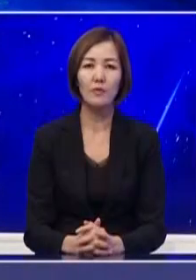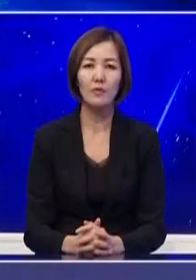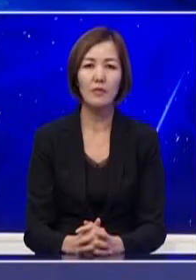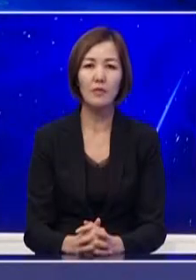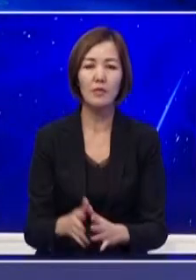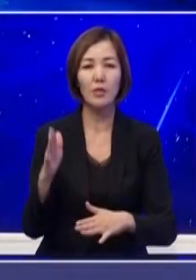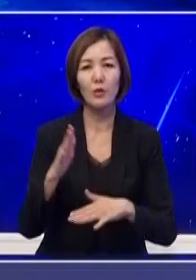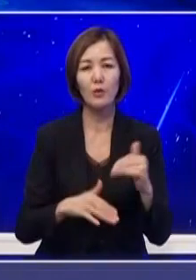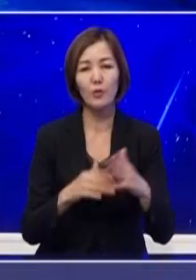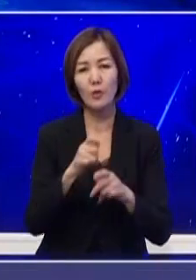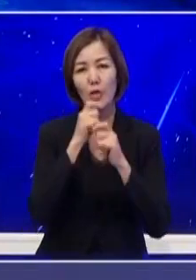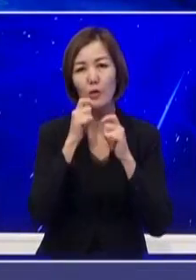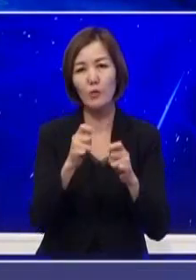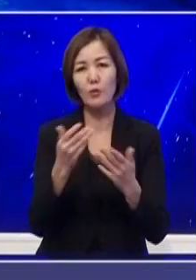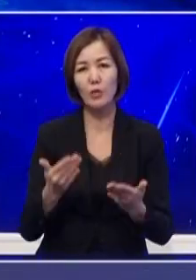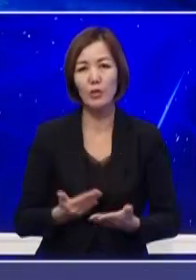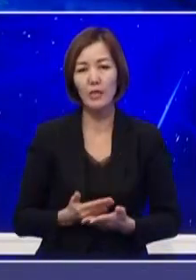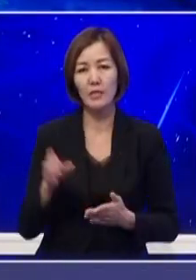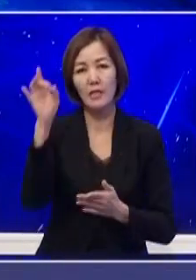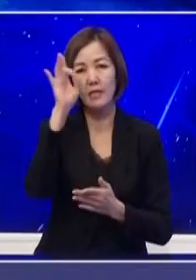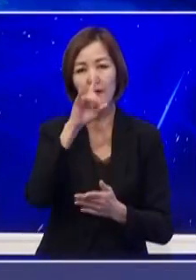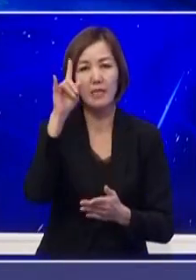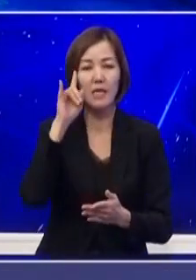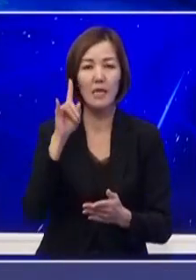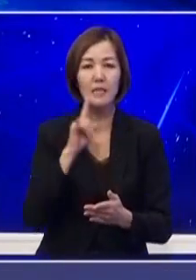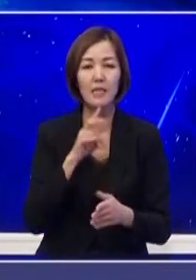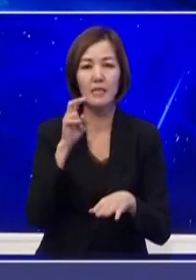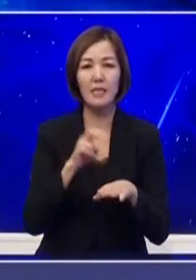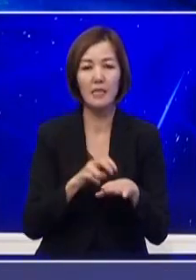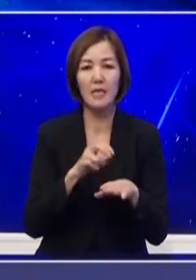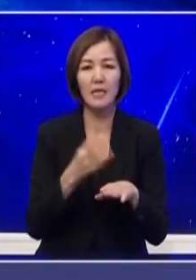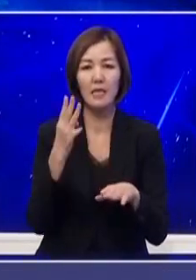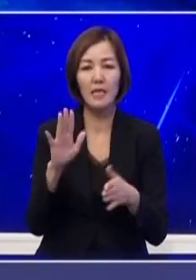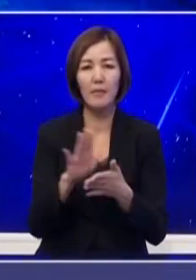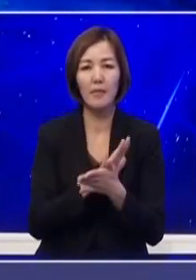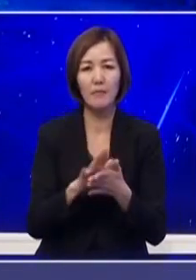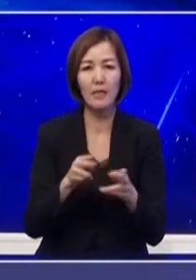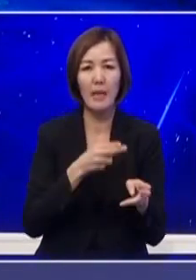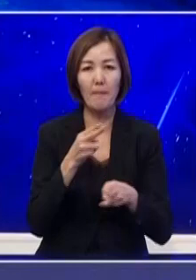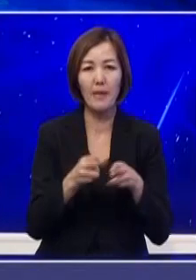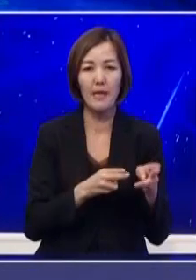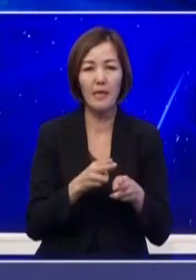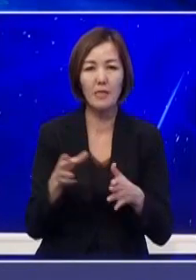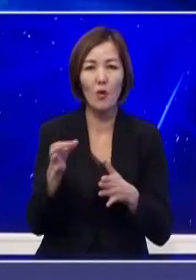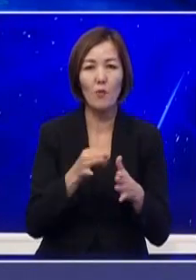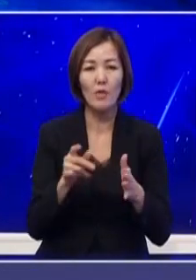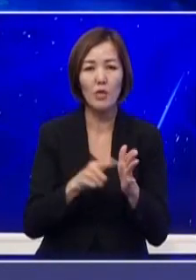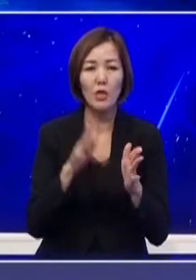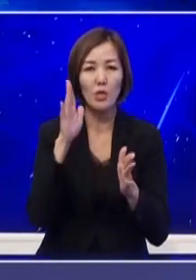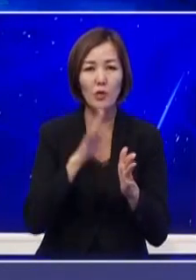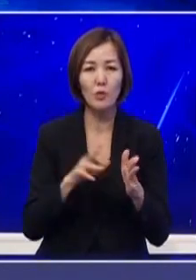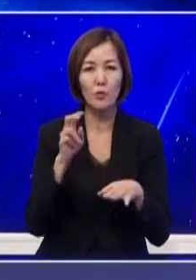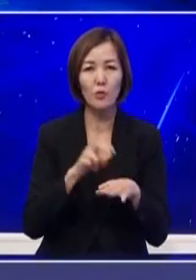Руки, дарующие жизнь. Известный казахстанский хирург провел 3 бесплатные операции детям из области Жетысу.